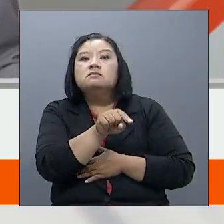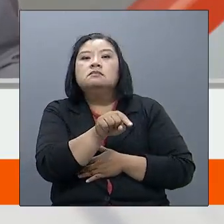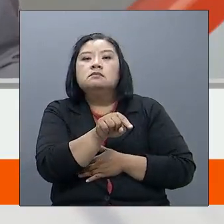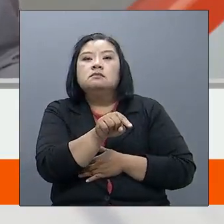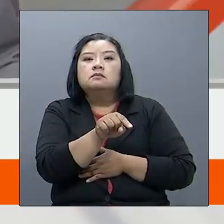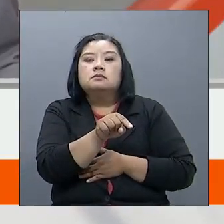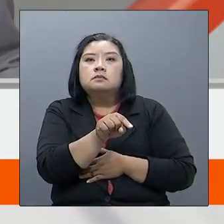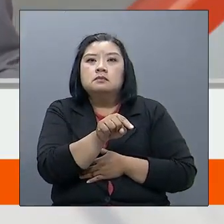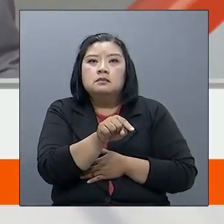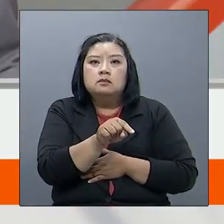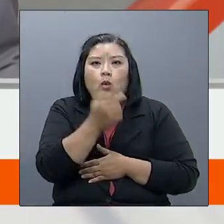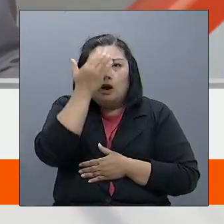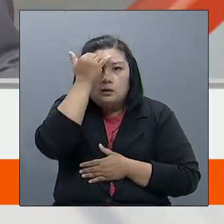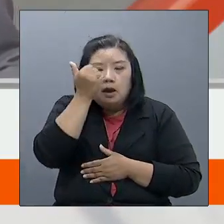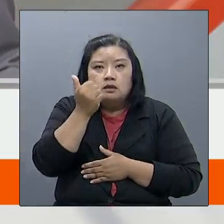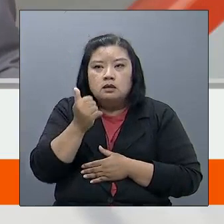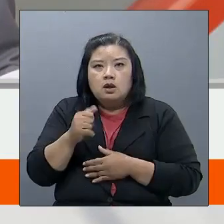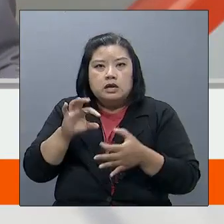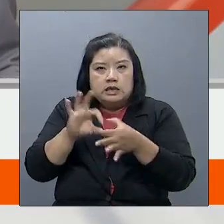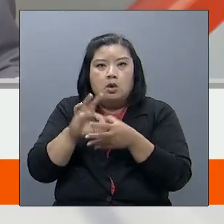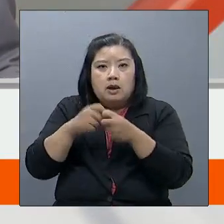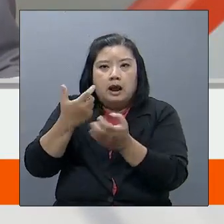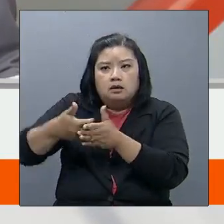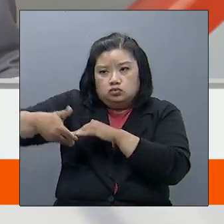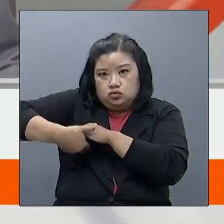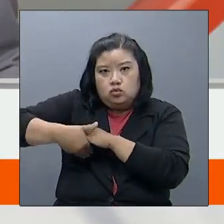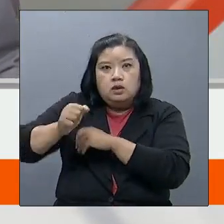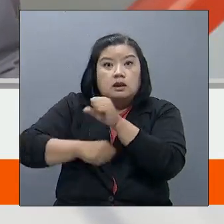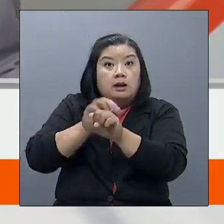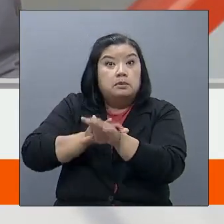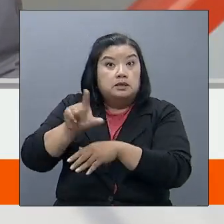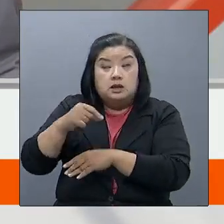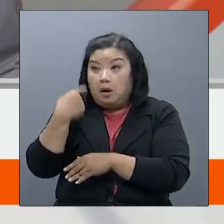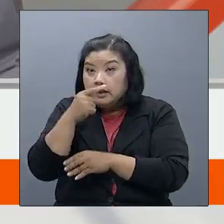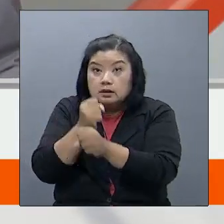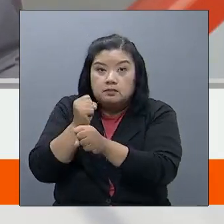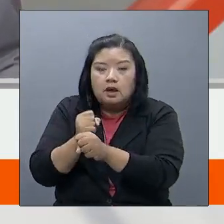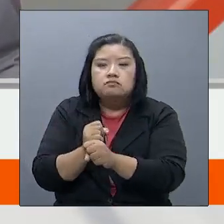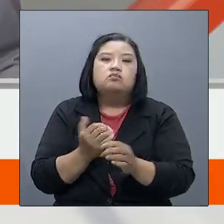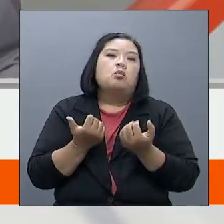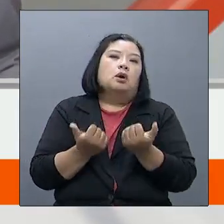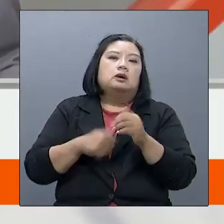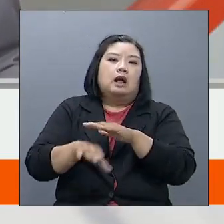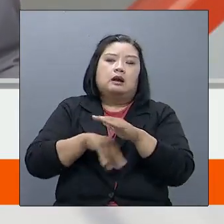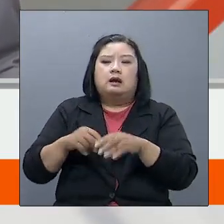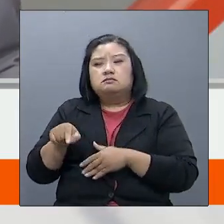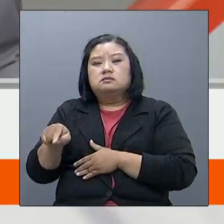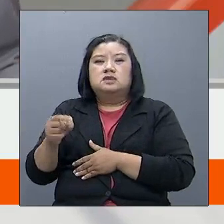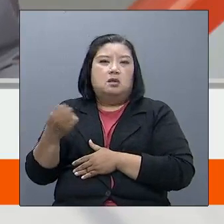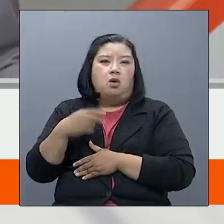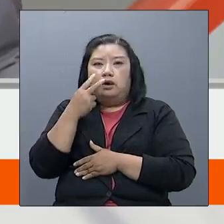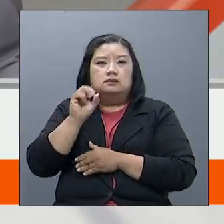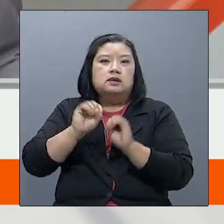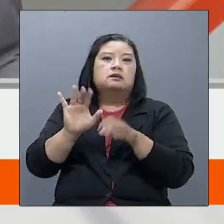ไปรับรู้รับทราบกับกระบวนการที่มันเกิดขึ้นตลอด20ปีมาหรือไม่ตอนนี้ก็ยังไม่มีความชัดเจนว่ามีมูลมากน้อยขนาดไหนตรงนี้เนี่ย